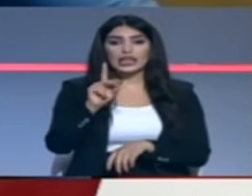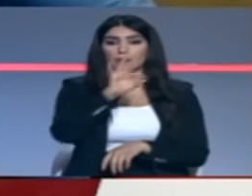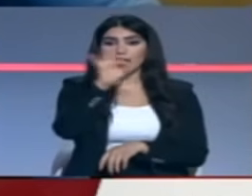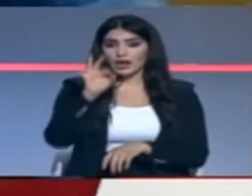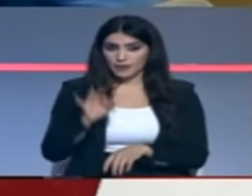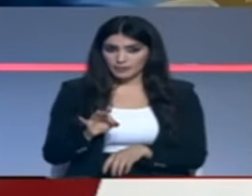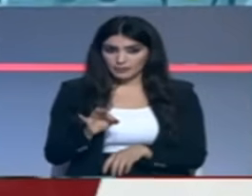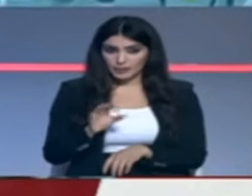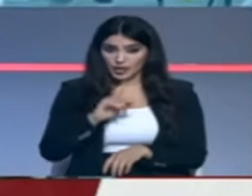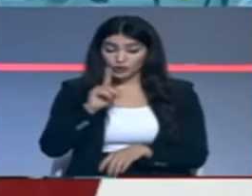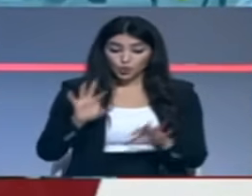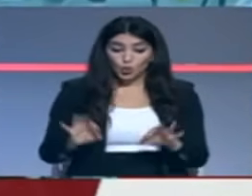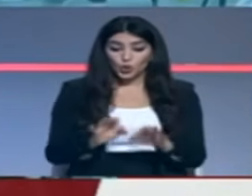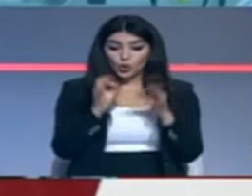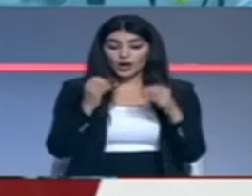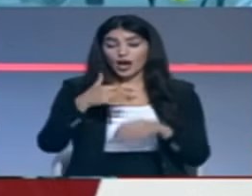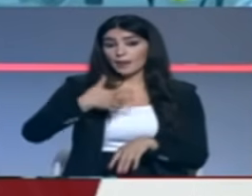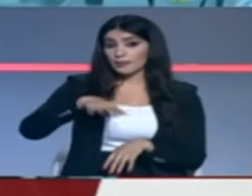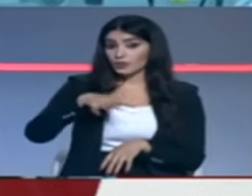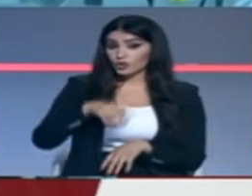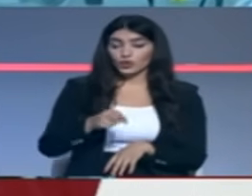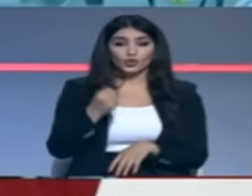30%، حيث اكتشفت